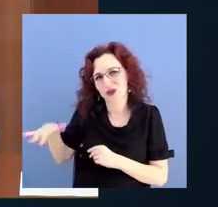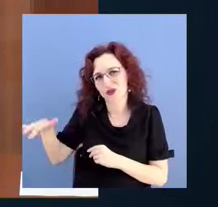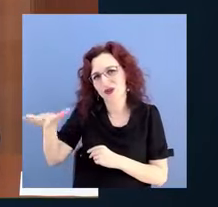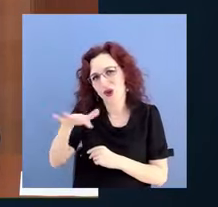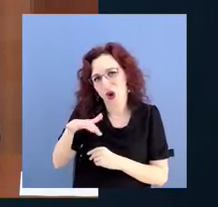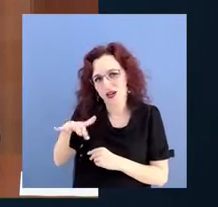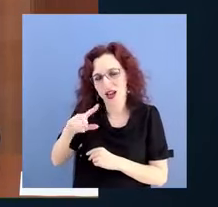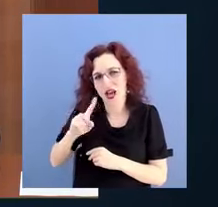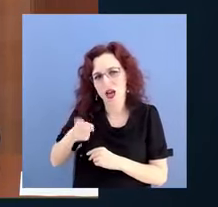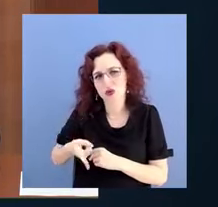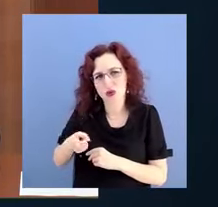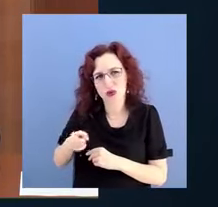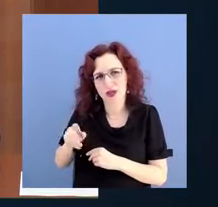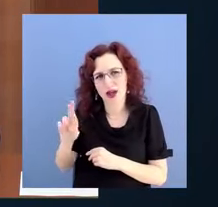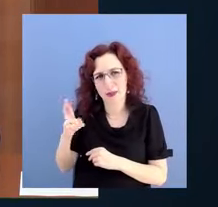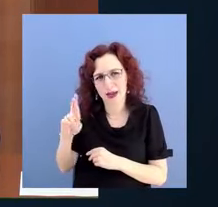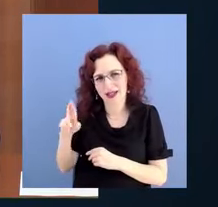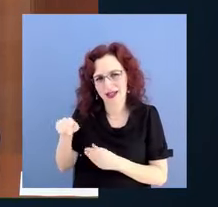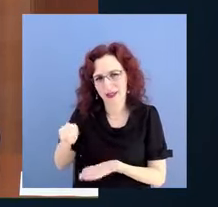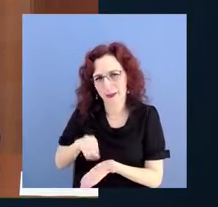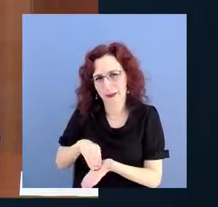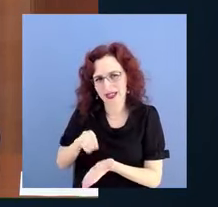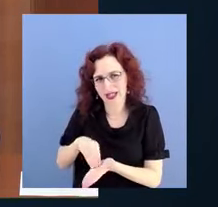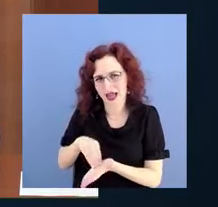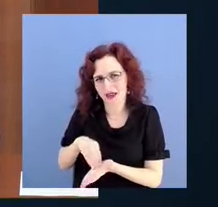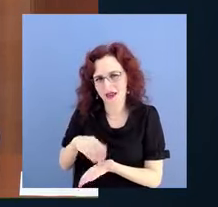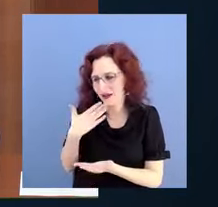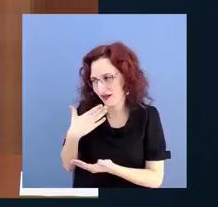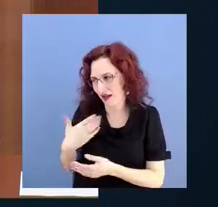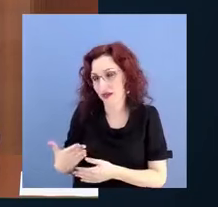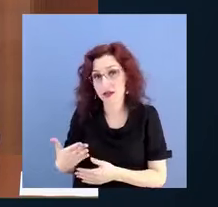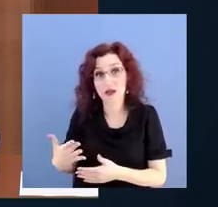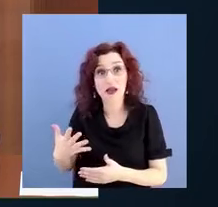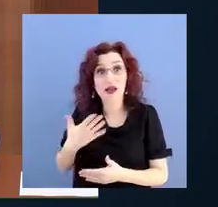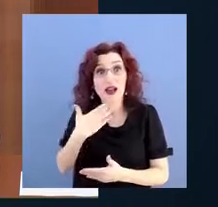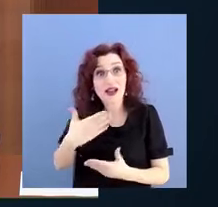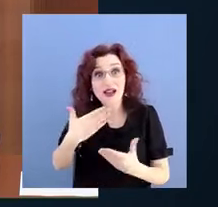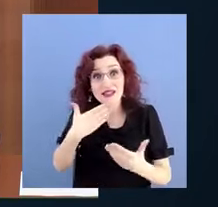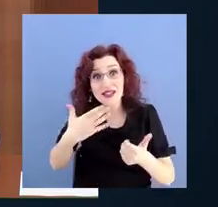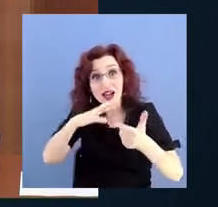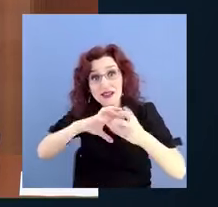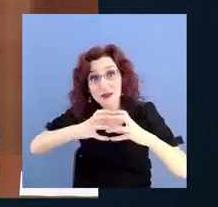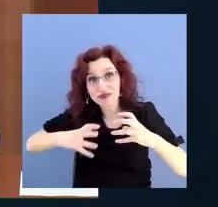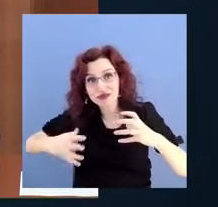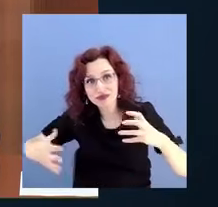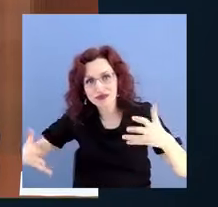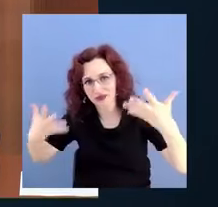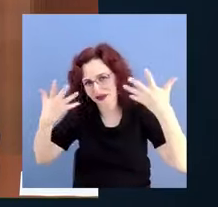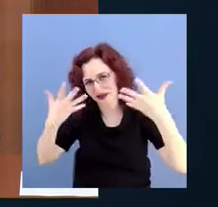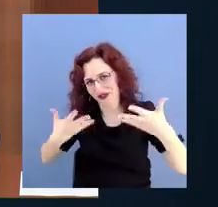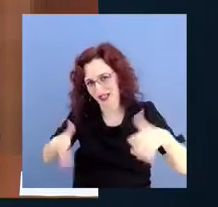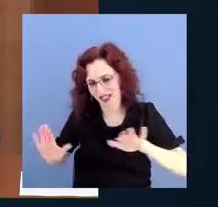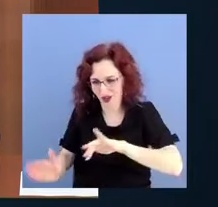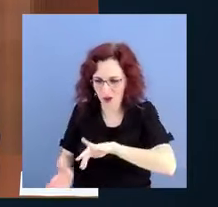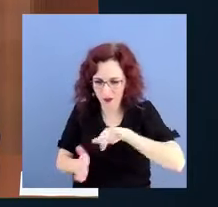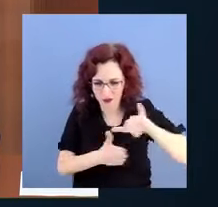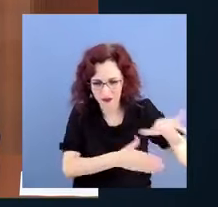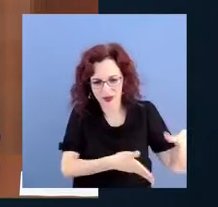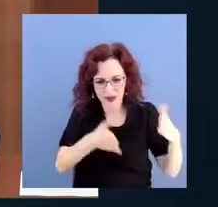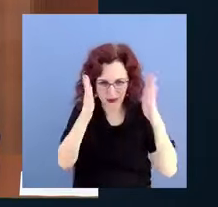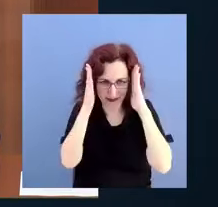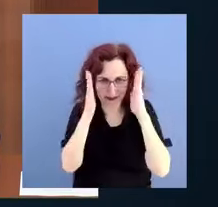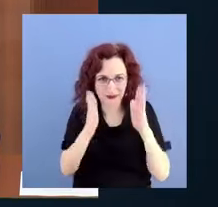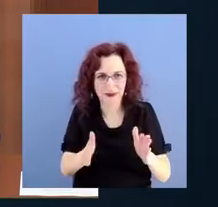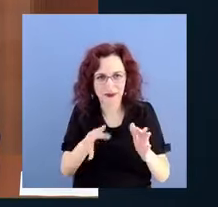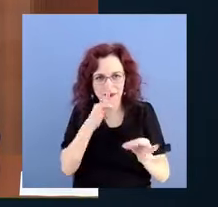baldini che oggi è più presente che ringrazio finiti i lunghi ringraziamenti passiamo a qualcosa di merito allora perché gli sportelli sul